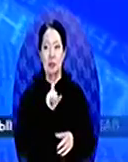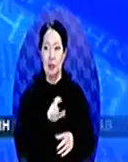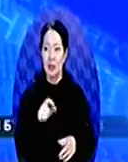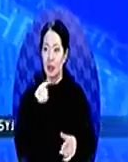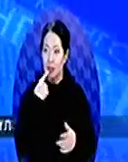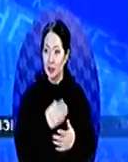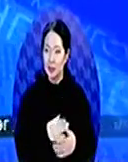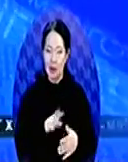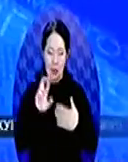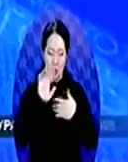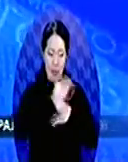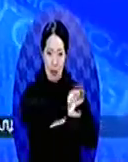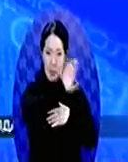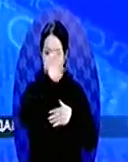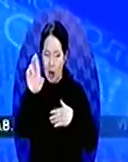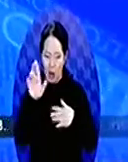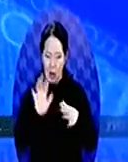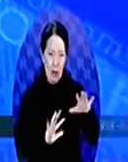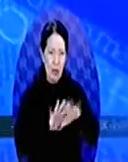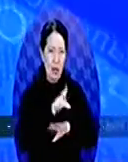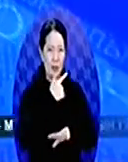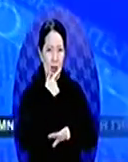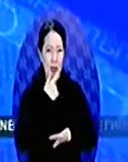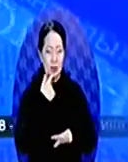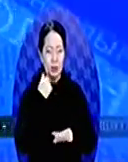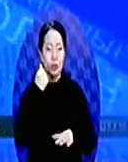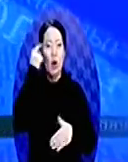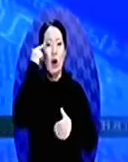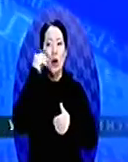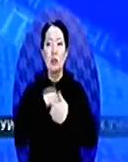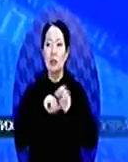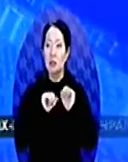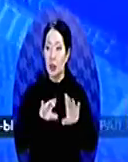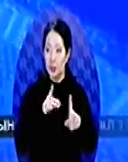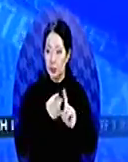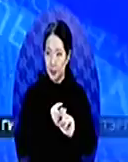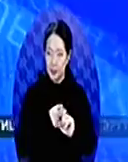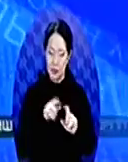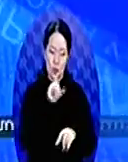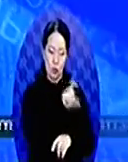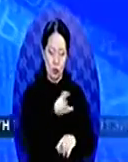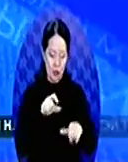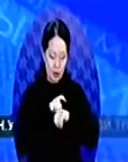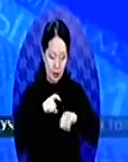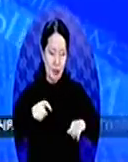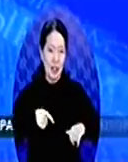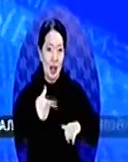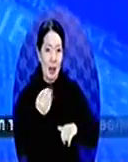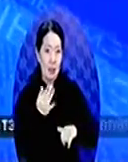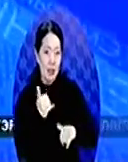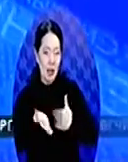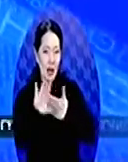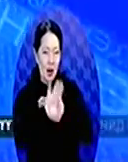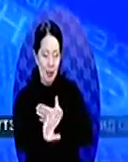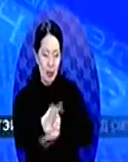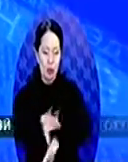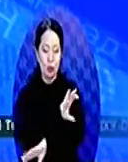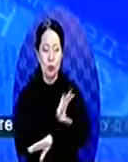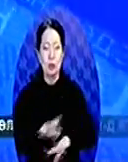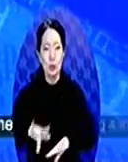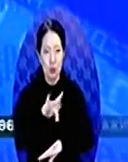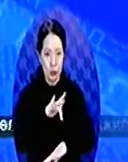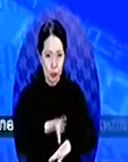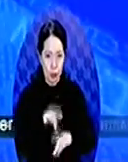Байгалийн давагдашгүй хүчин зүйлийг хүмүүст багт болов ойлгох үүднээс нийслэлийн иргэдийн гамшигаас хамгаалах сургалтын төвийг ашиглалтанд оруулсан байна. Энэ сургалтын